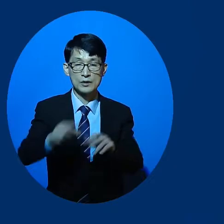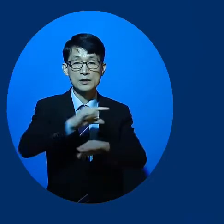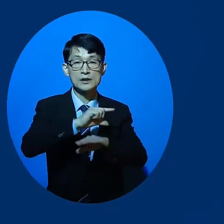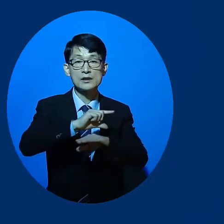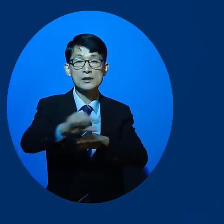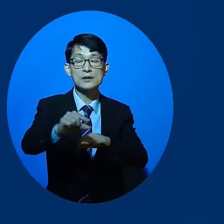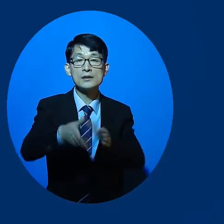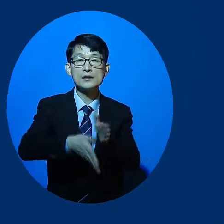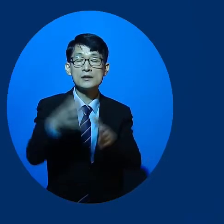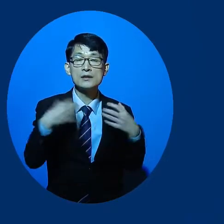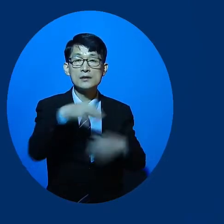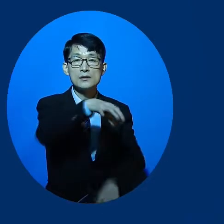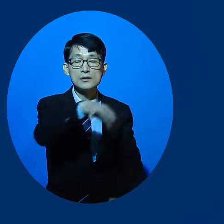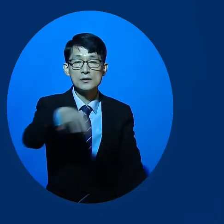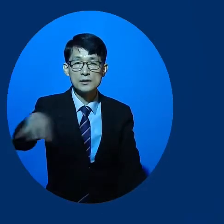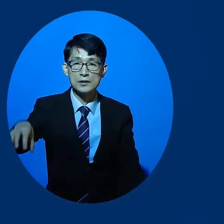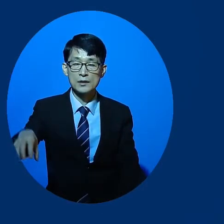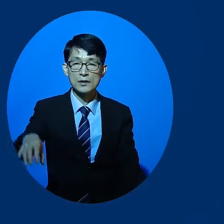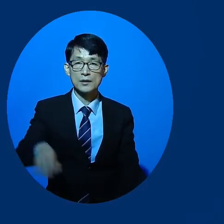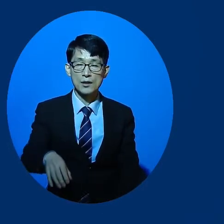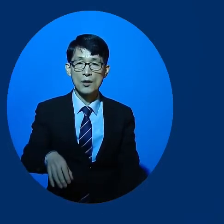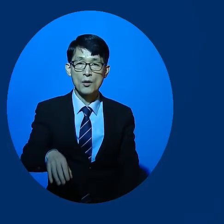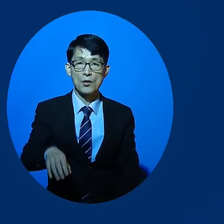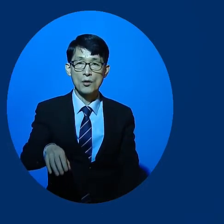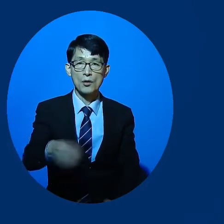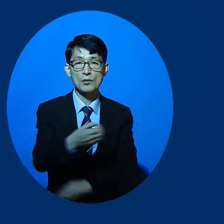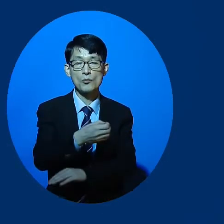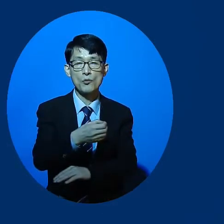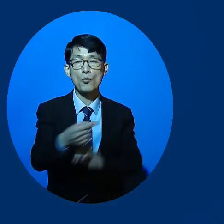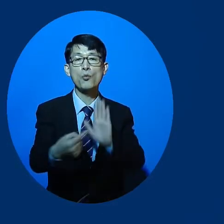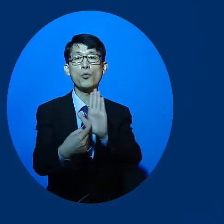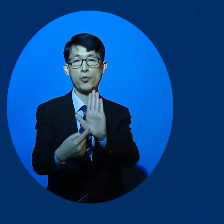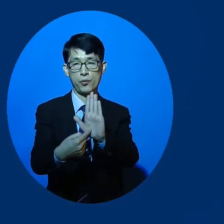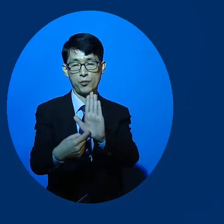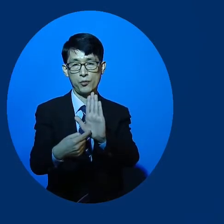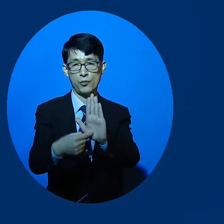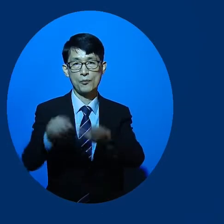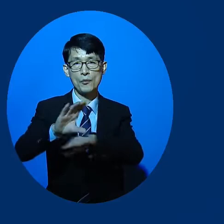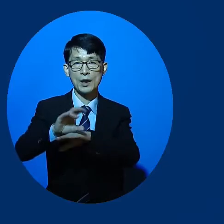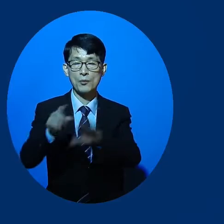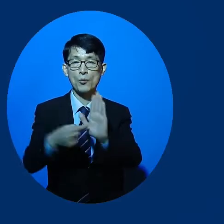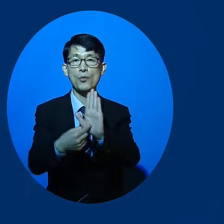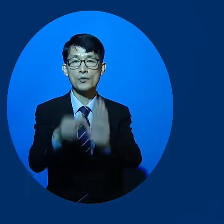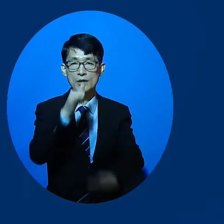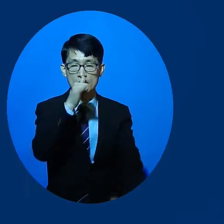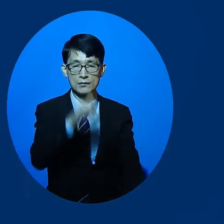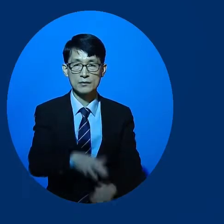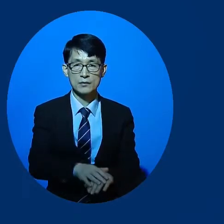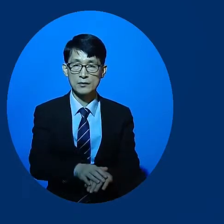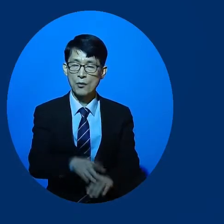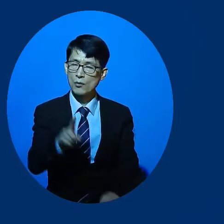관련된 보도가 있었습니다. 잠시 소개해 드리자면 어느 지자체에서